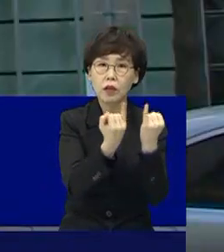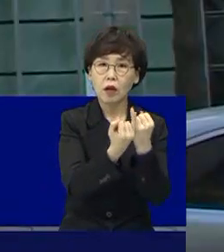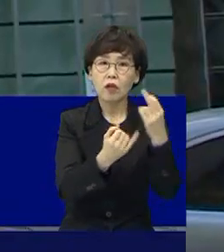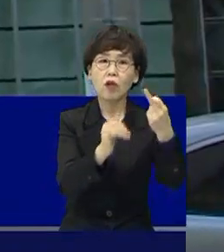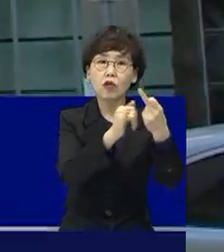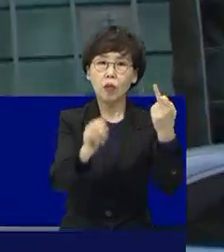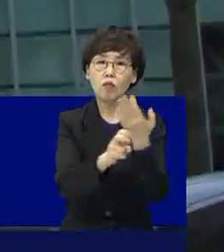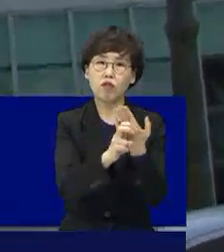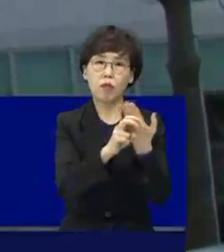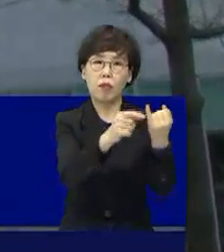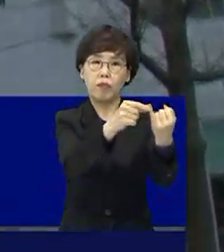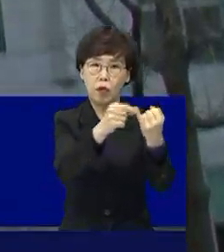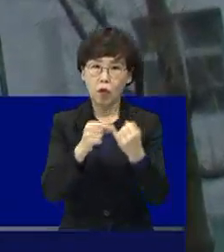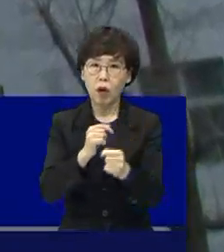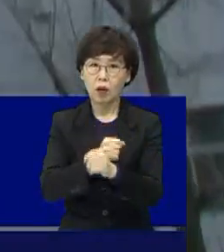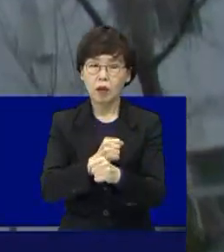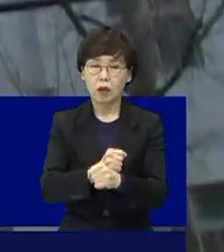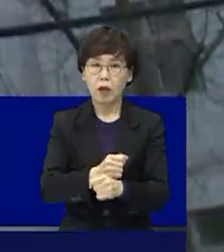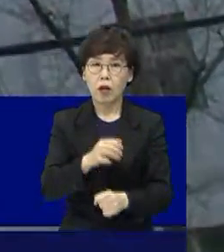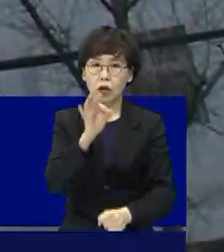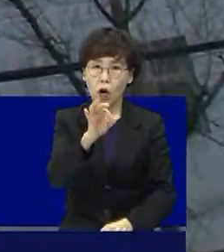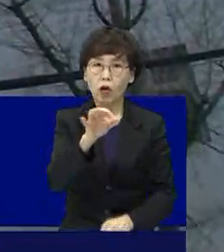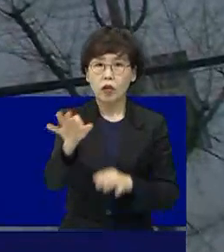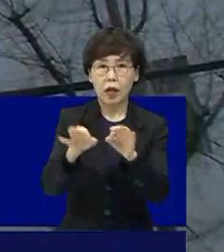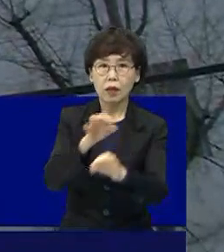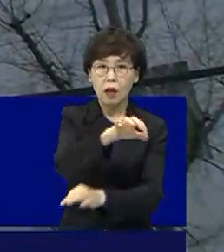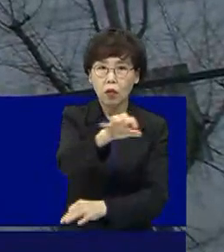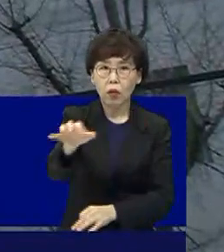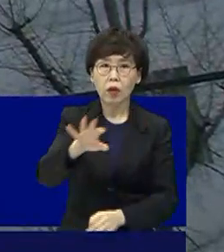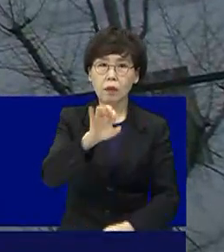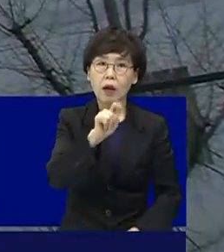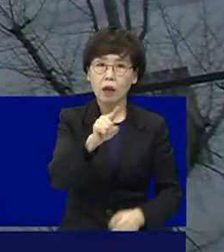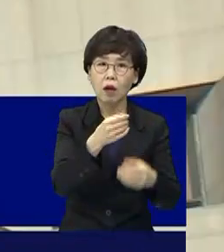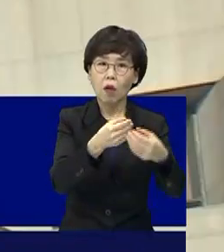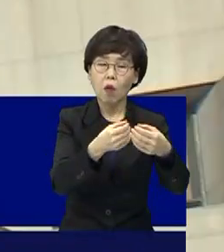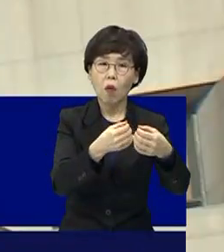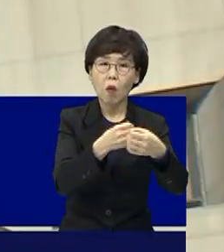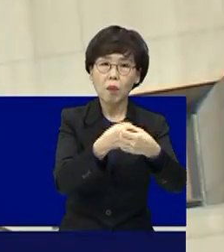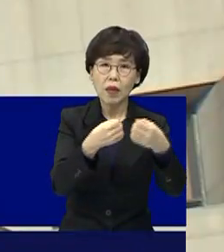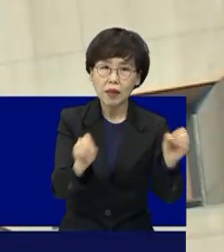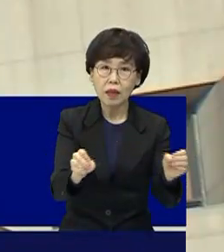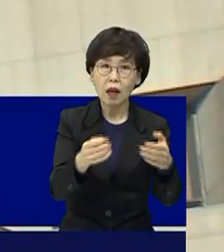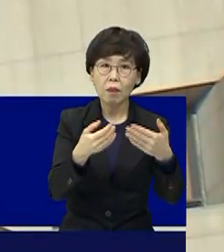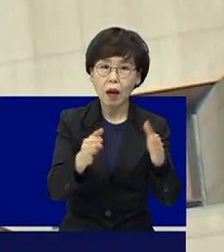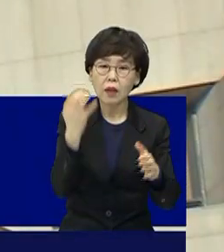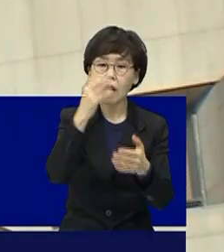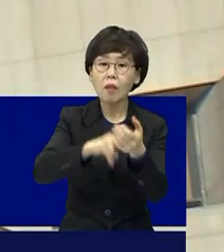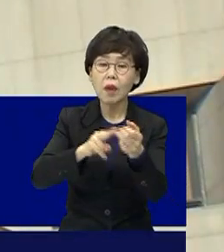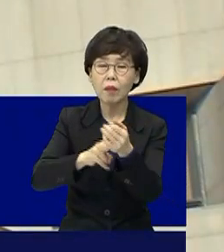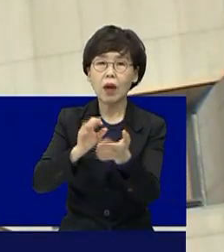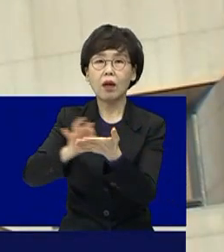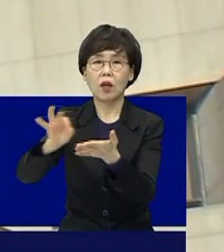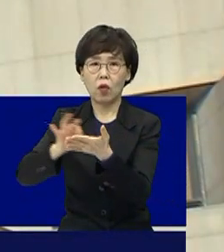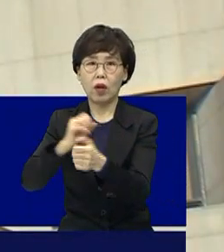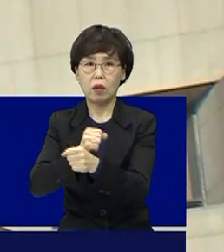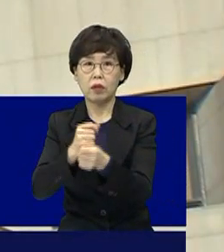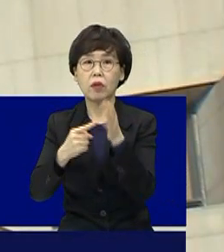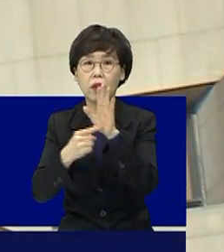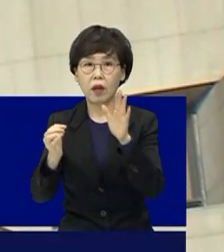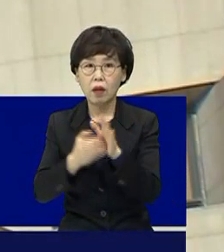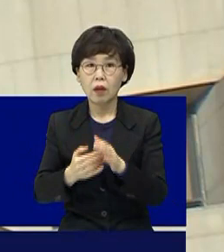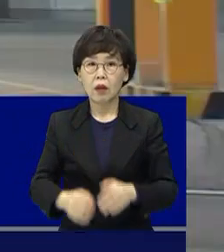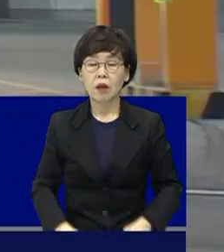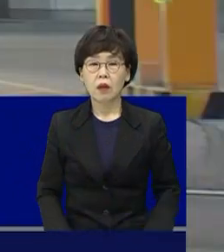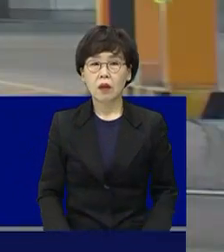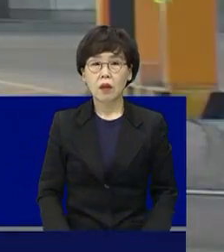여성 12명을 불법으로 고용하는 등 모두 10개의 업소와 41개의 오피스텔 객실을 성매매 이용한 것으로